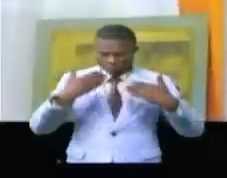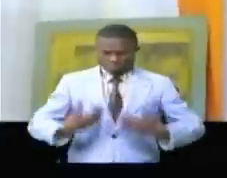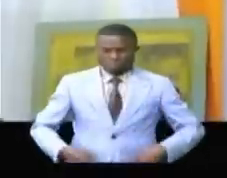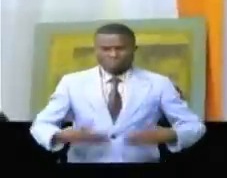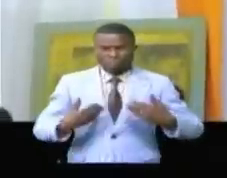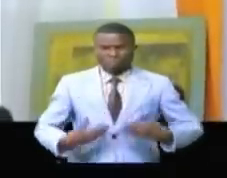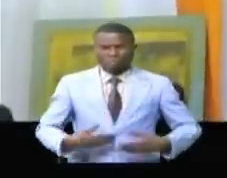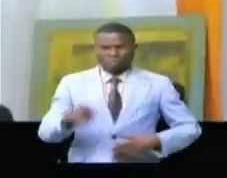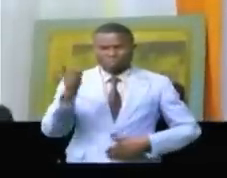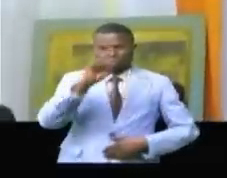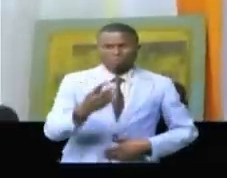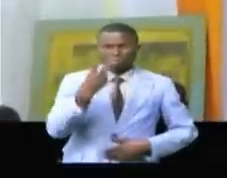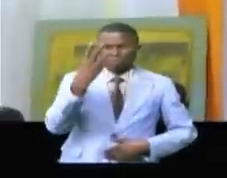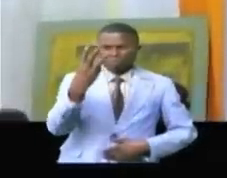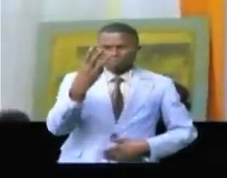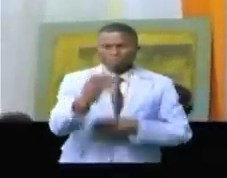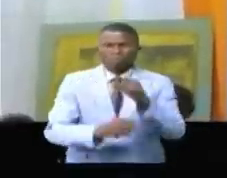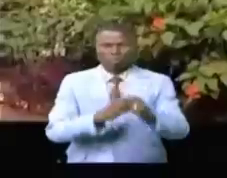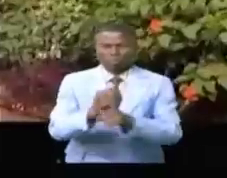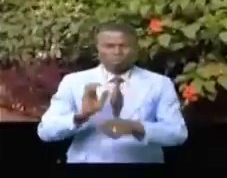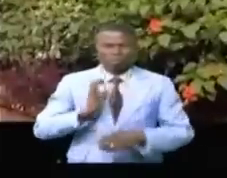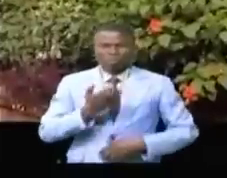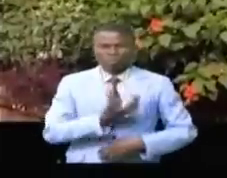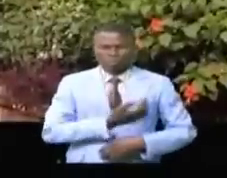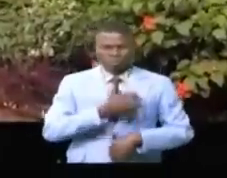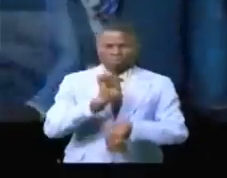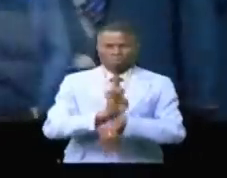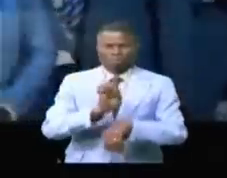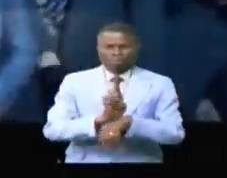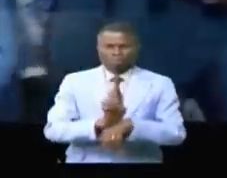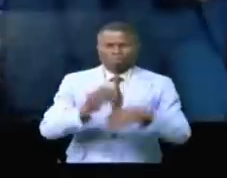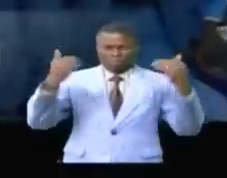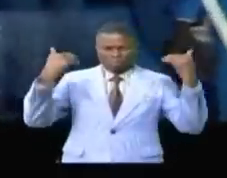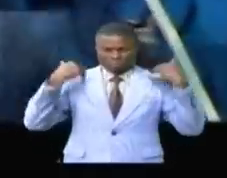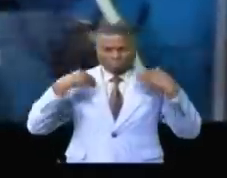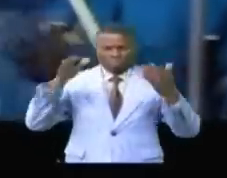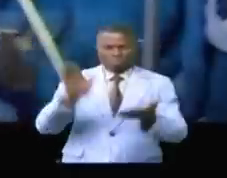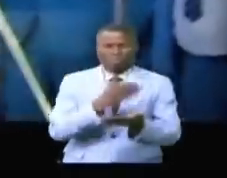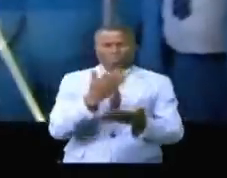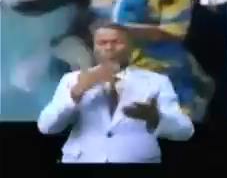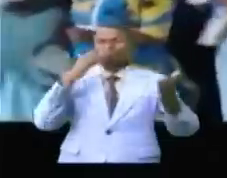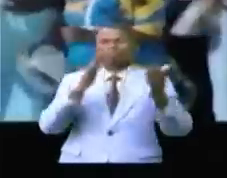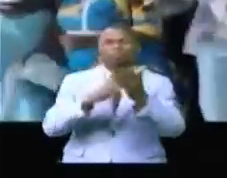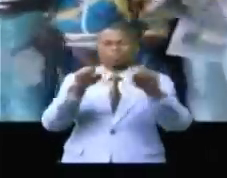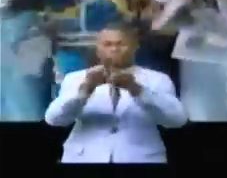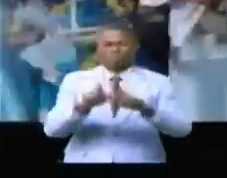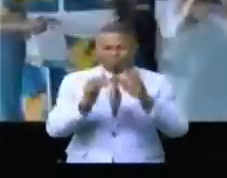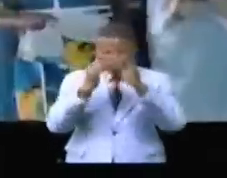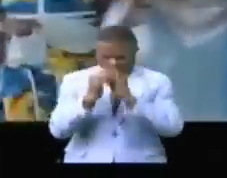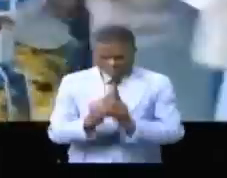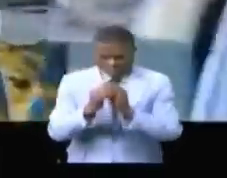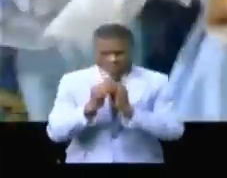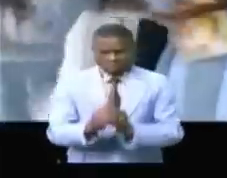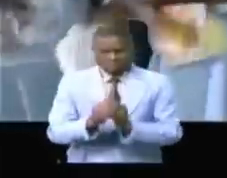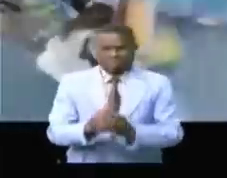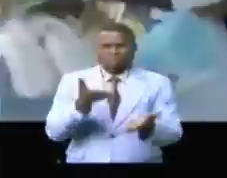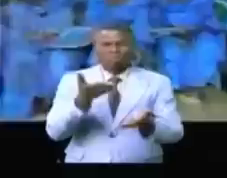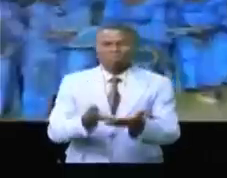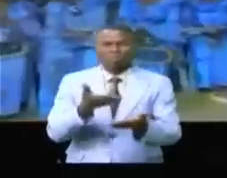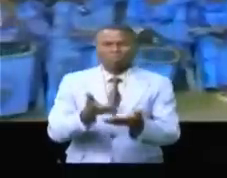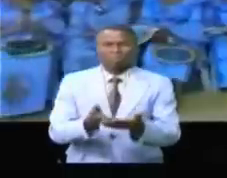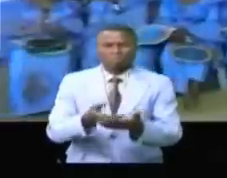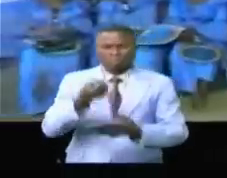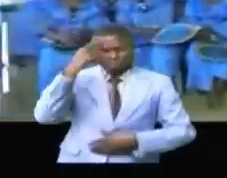le 33e anniversaire de notre personnalité juridique. Chants, louanges et adorations étaient au rendez-vous